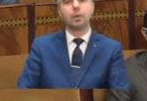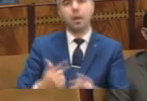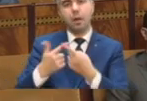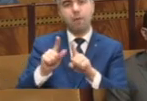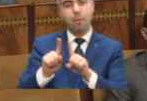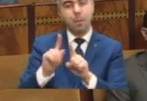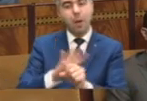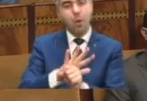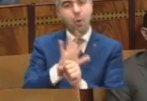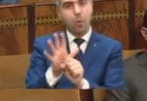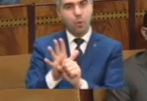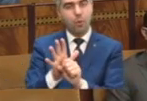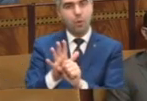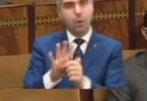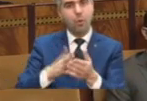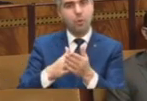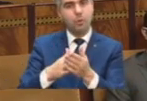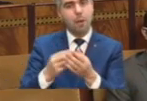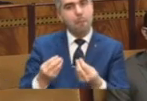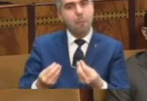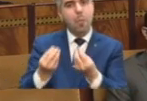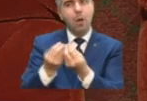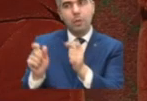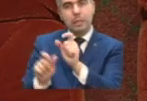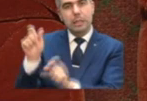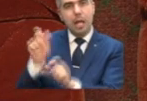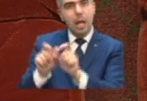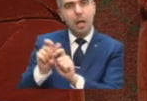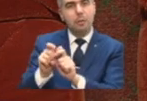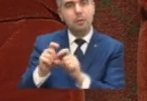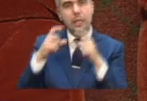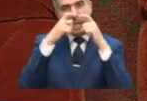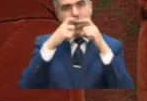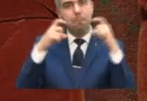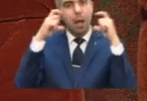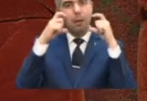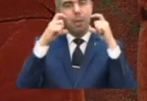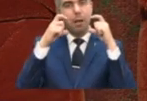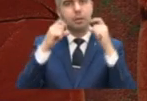الكورونا، بقيتوا واقفين مع المواطنين، بديتوا بالكمامه